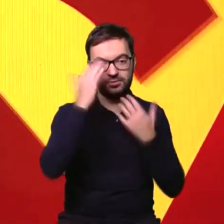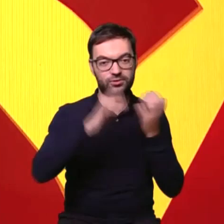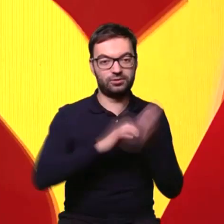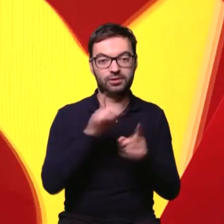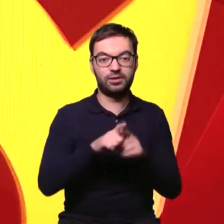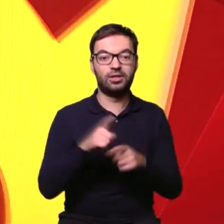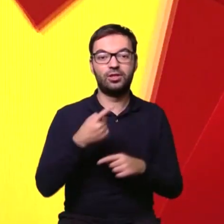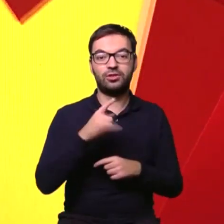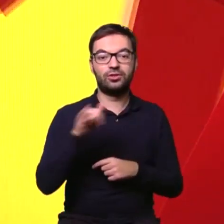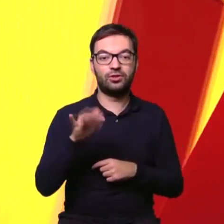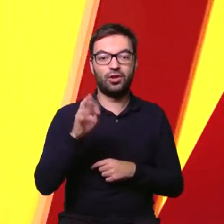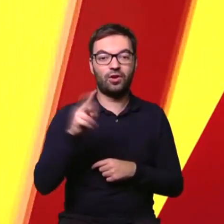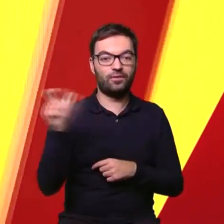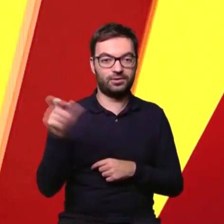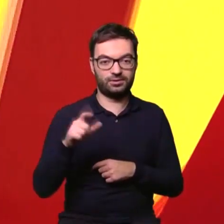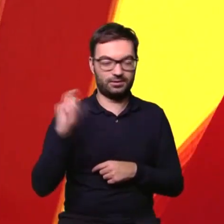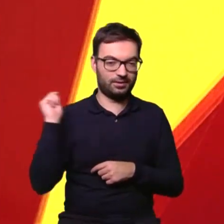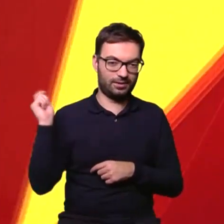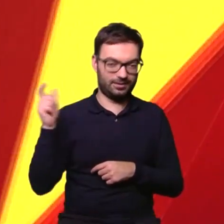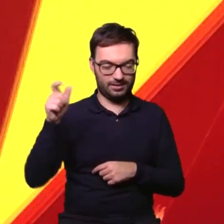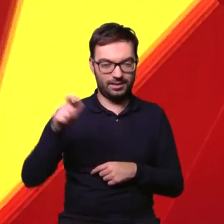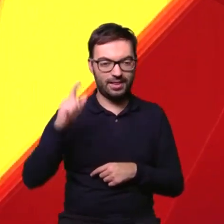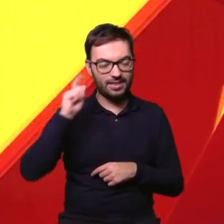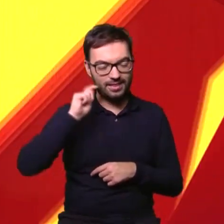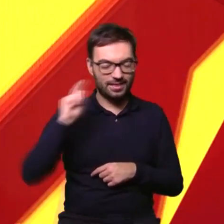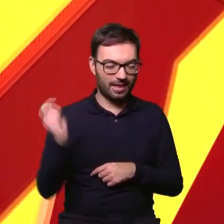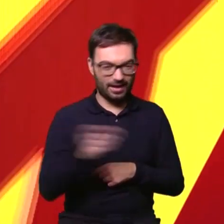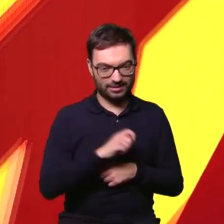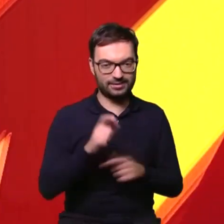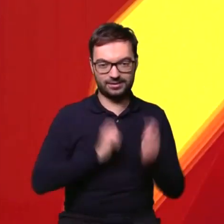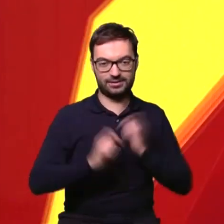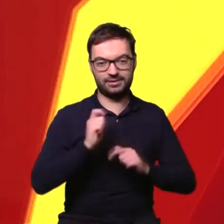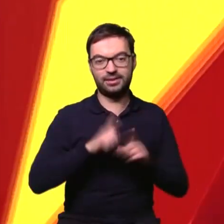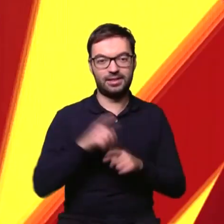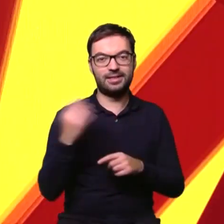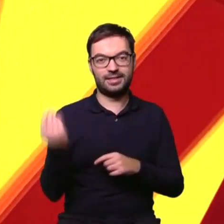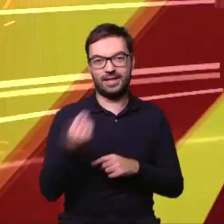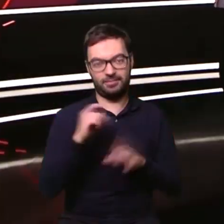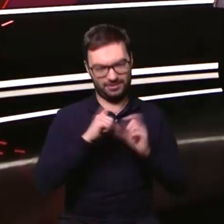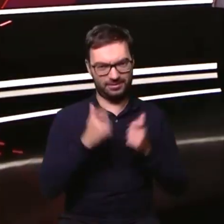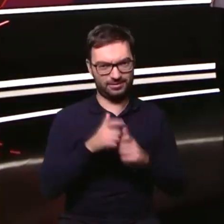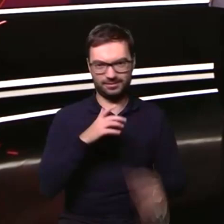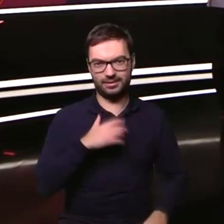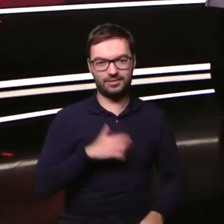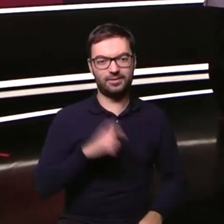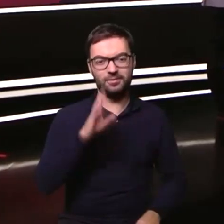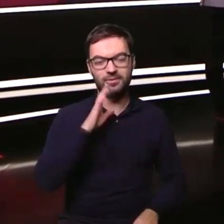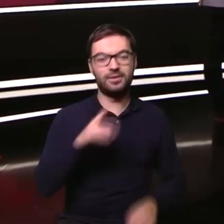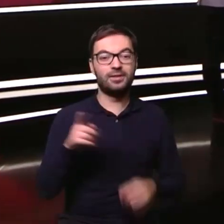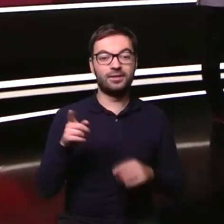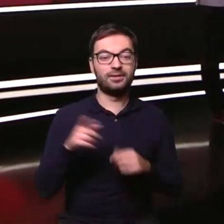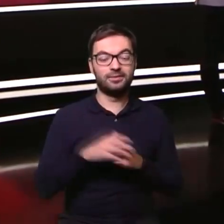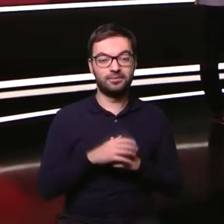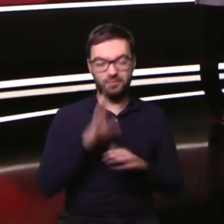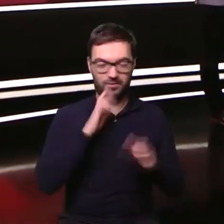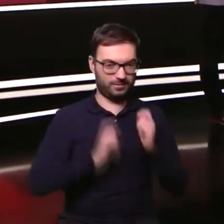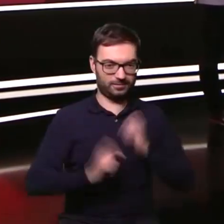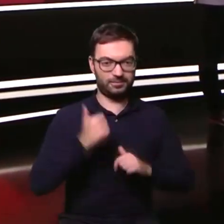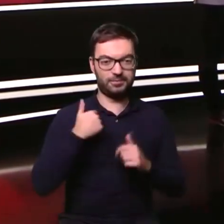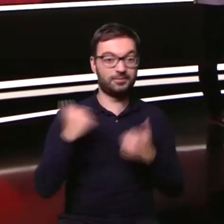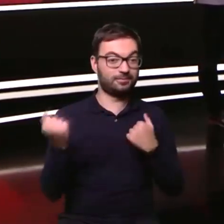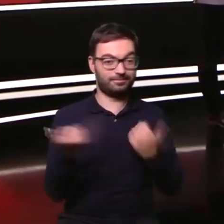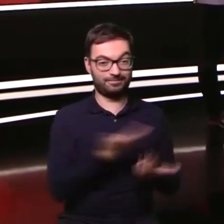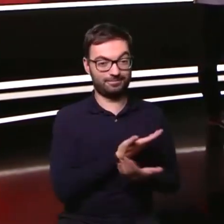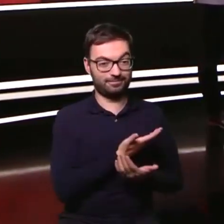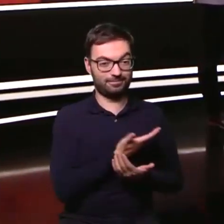również Novak Djokovic, czyli serbski tenisista. Myślę, że ta radość w wielu serbskich domach była wczoraj taka jak u Novaka Djokovicza. No to zobaczmy,